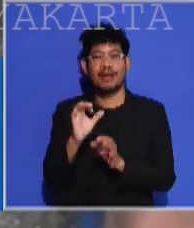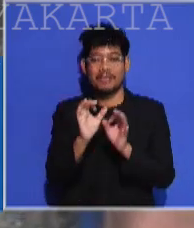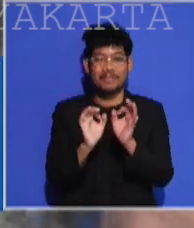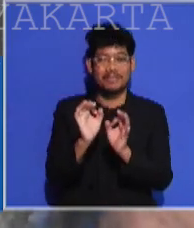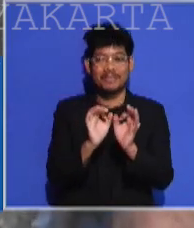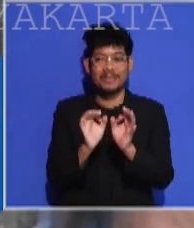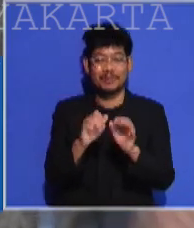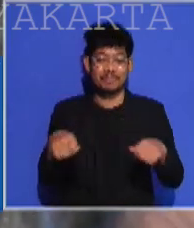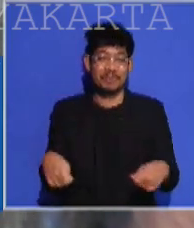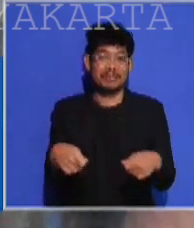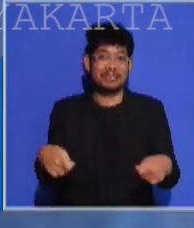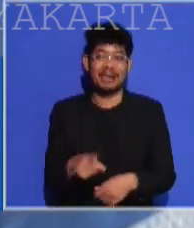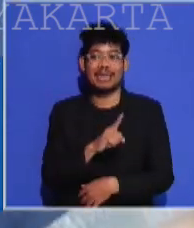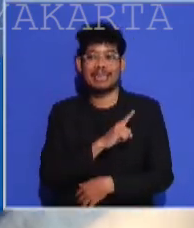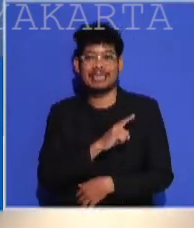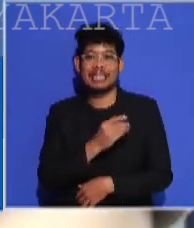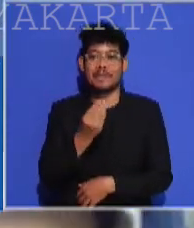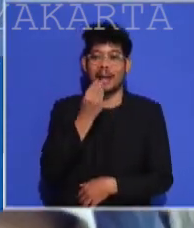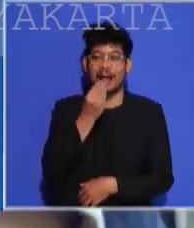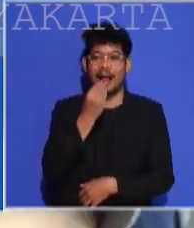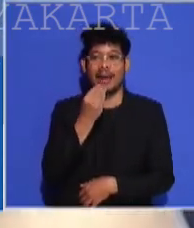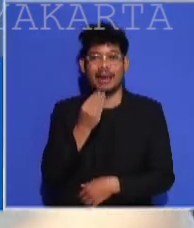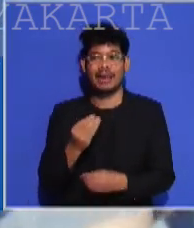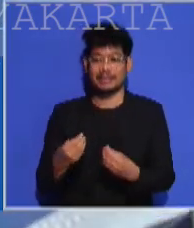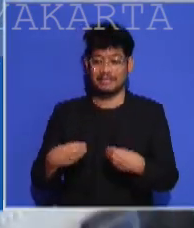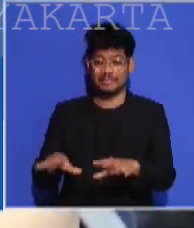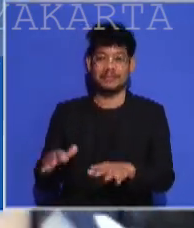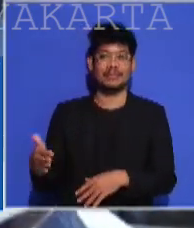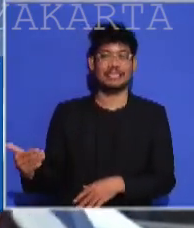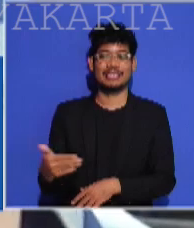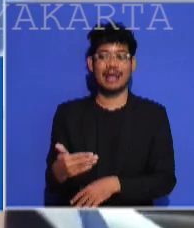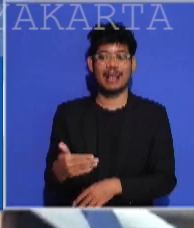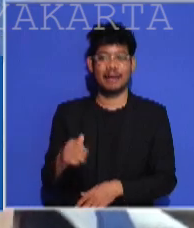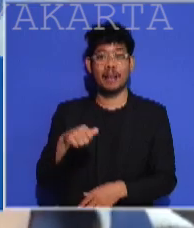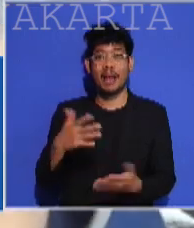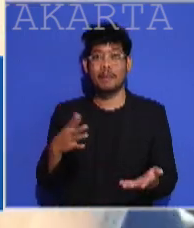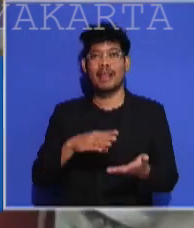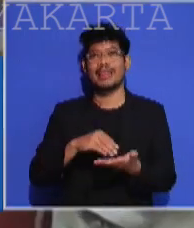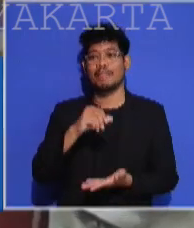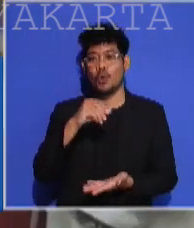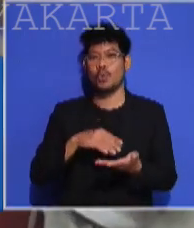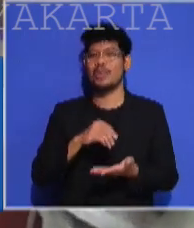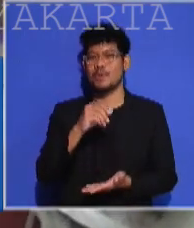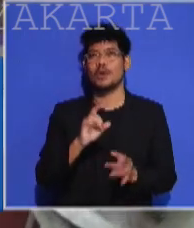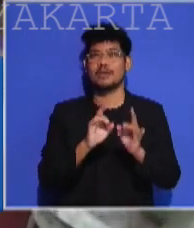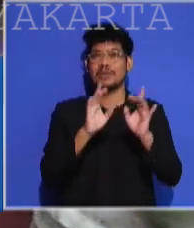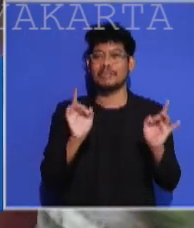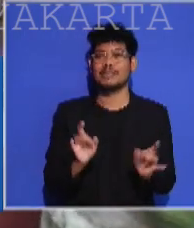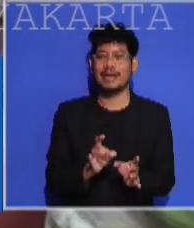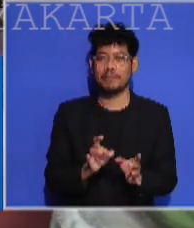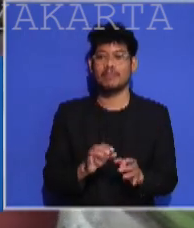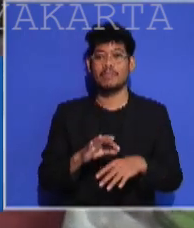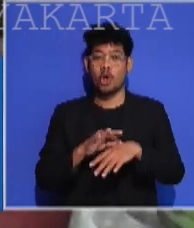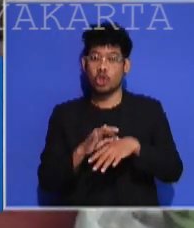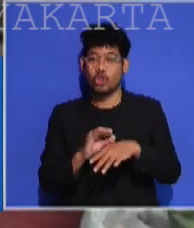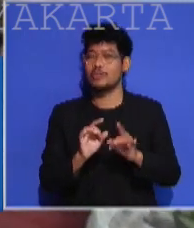kangge damel pakan ulam wau antawisipun glepung dele, glepung jagung, glepung ulam, maggot, dedak lan